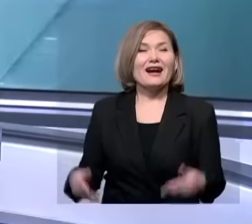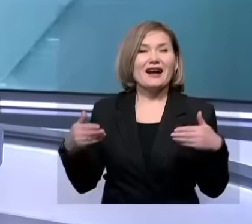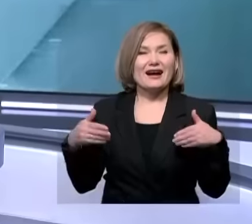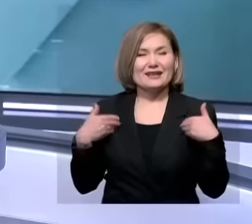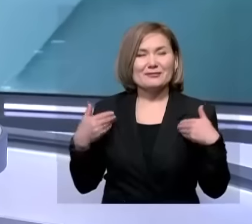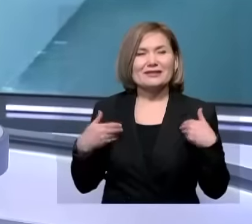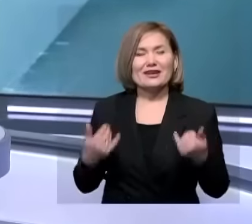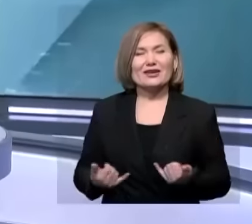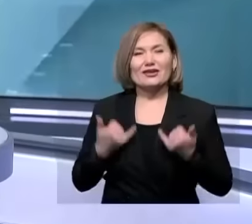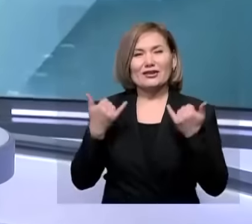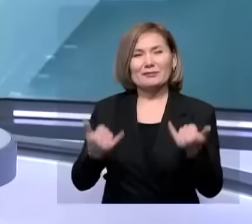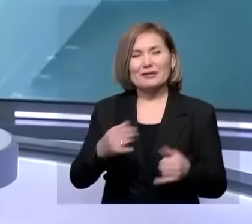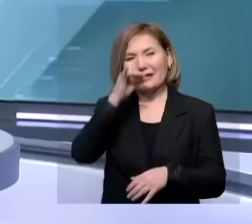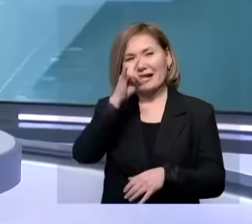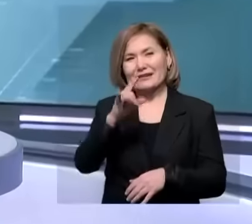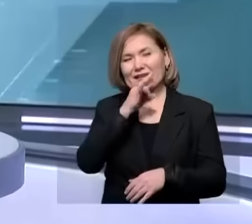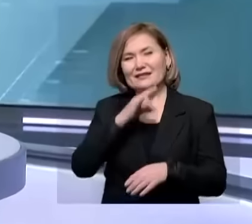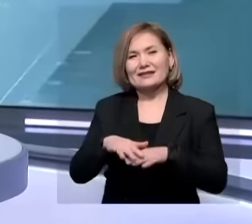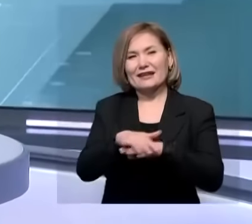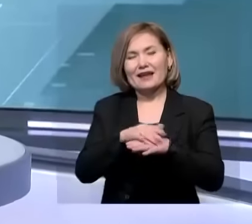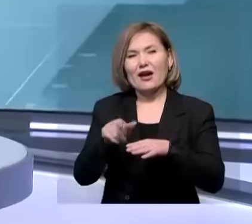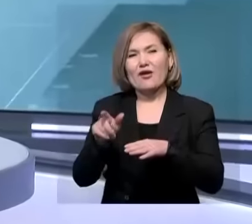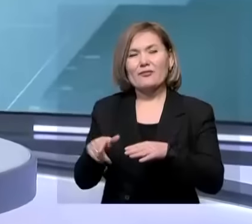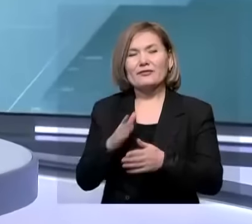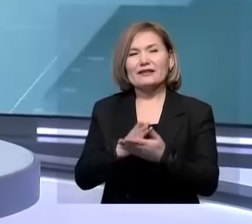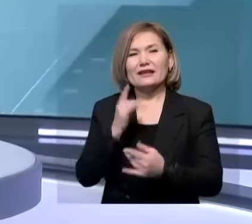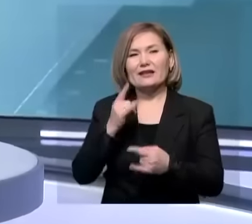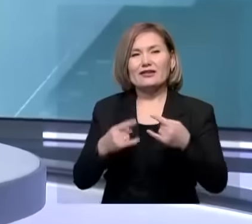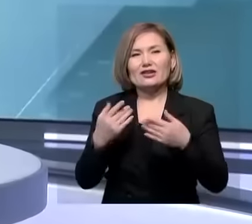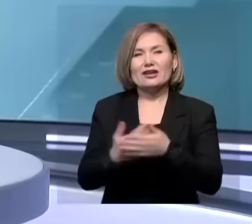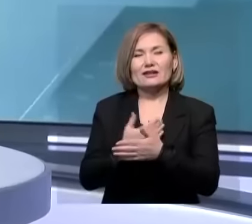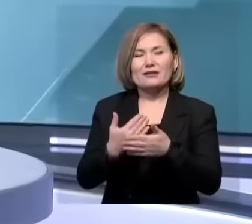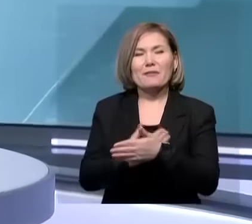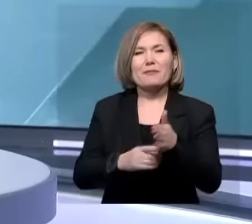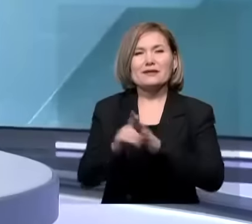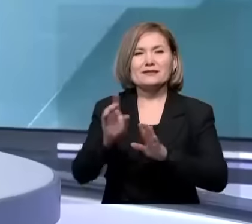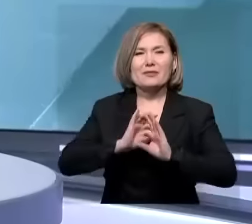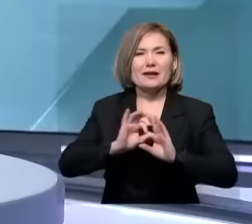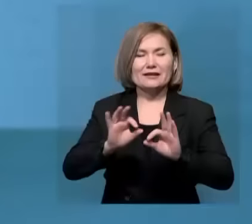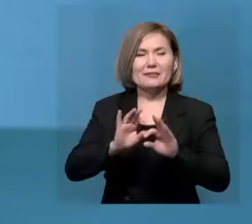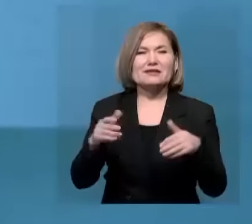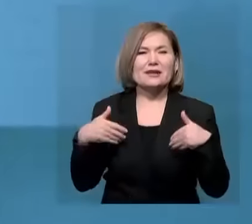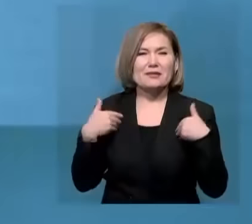Армысыз көрімен эфирде 24 кезі тарнасының жаңалықтары жәрияші мен Әлия Шермағанбет.